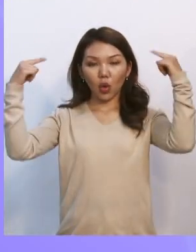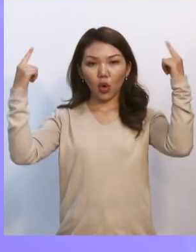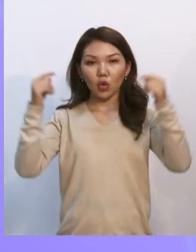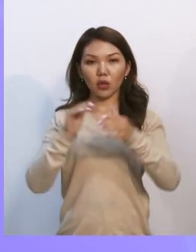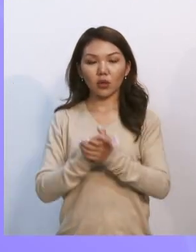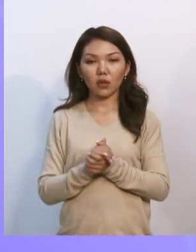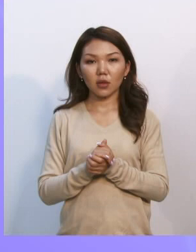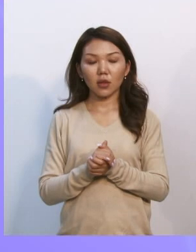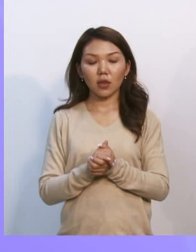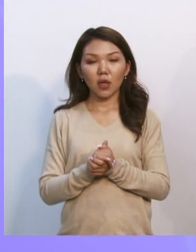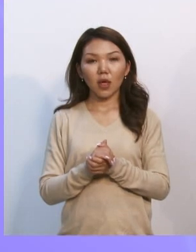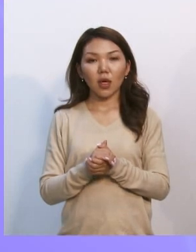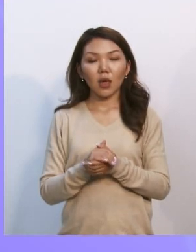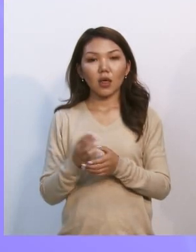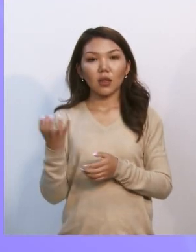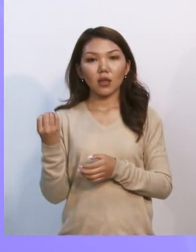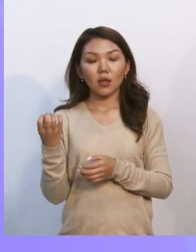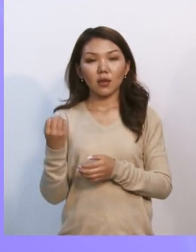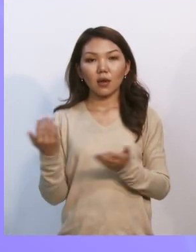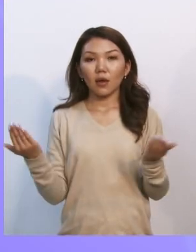Дагы кандай кой болот?